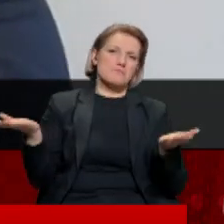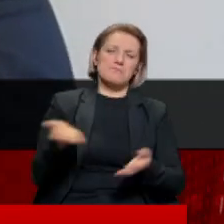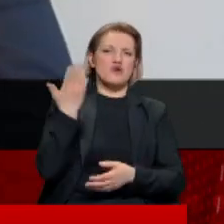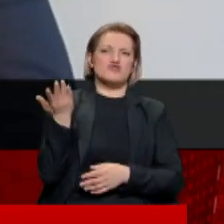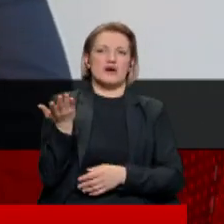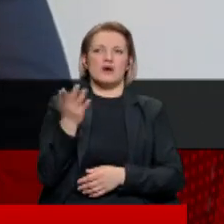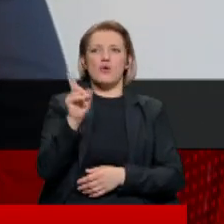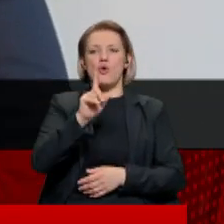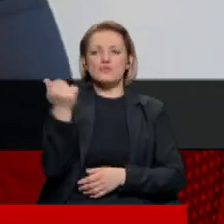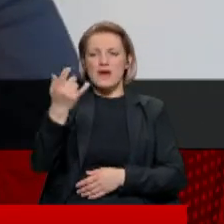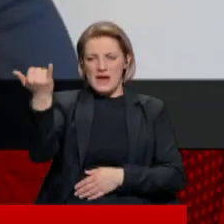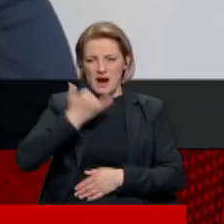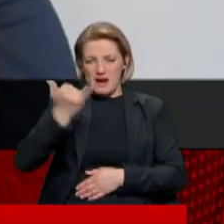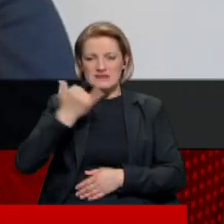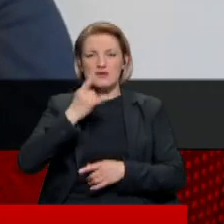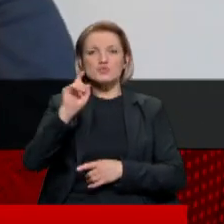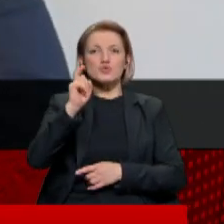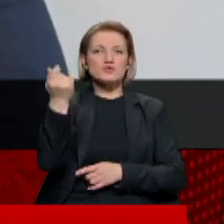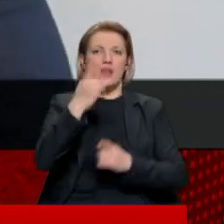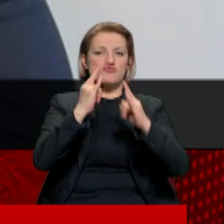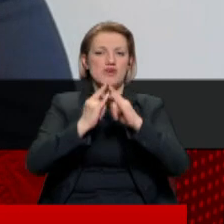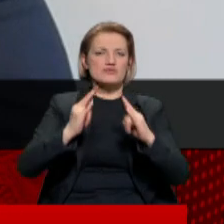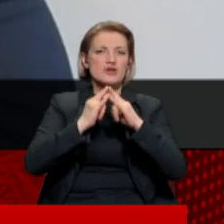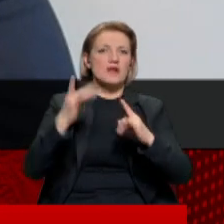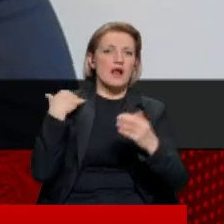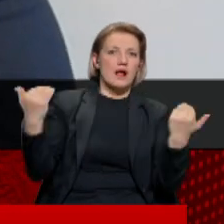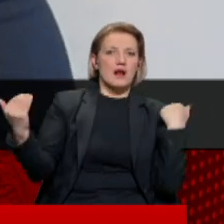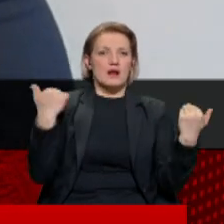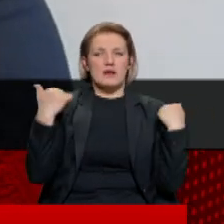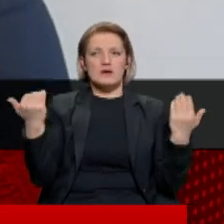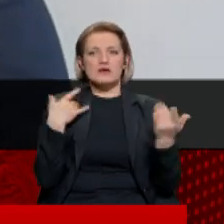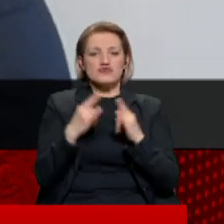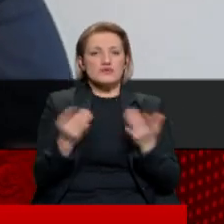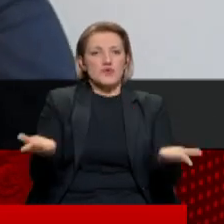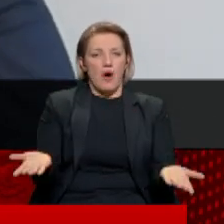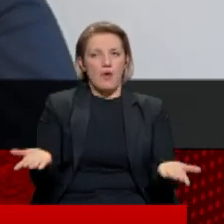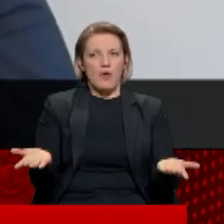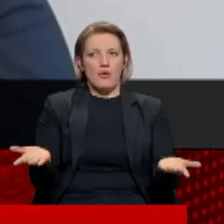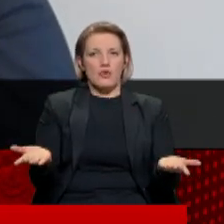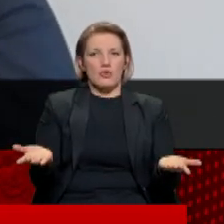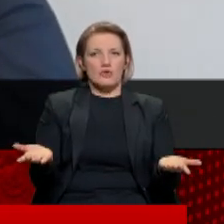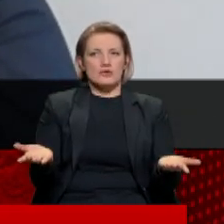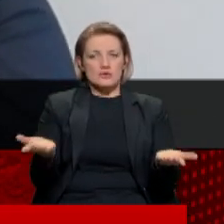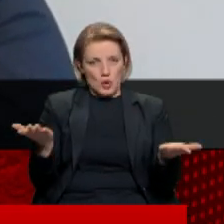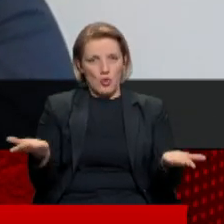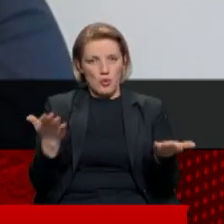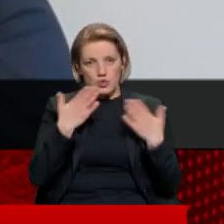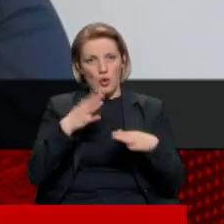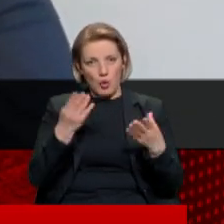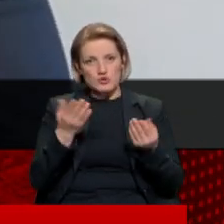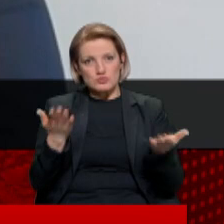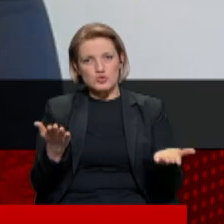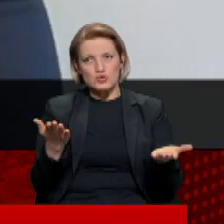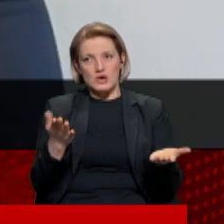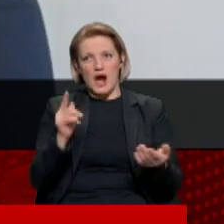10 telefon gelse 9'u çadır. Hala çadır istiyorlar. E diyorlar ki yok böyle bir şey. Yok olur mu arkadaş?